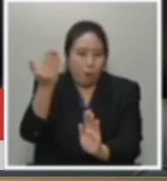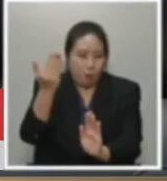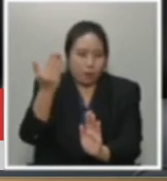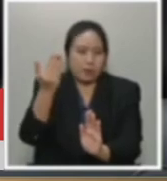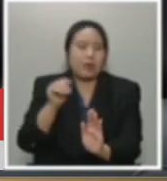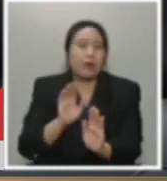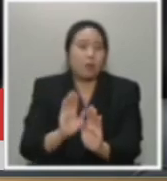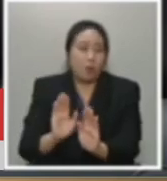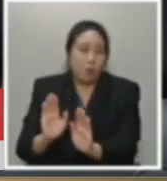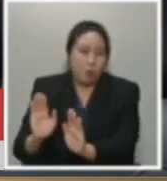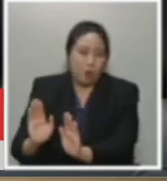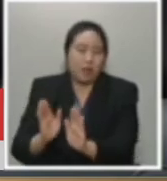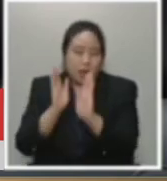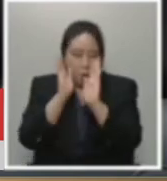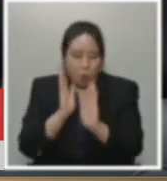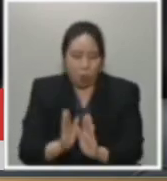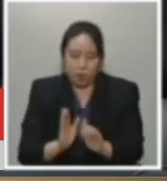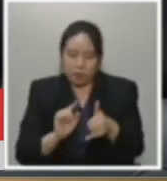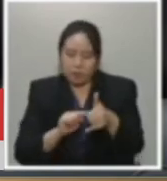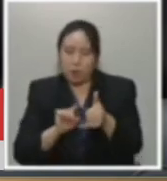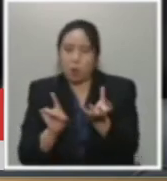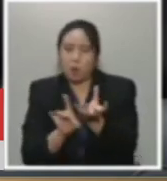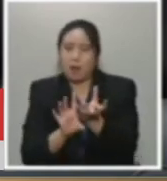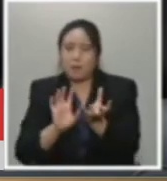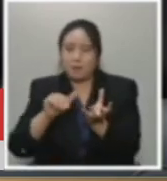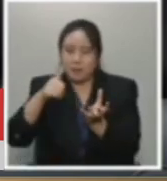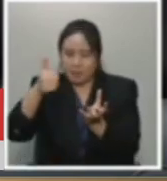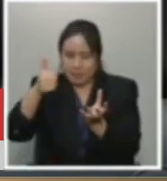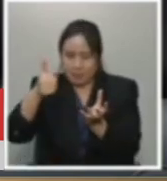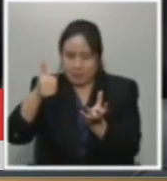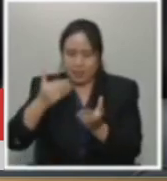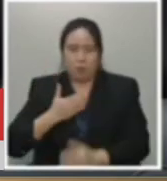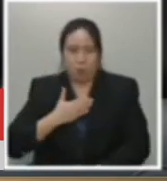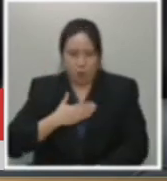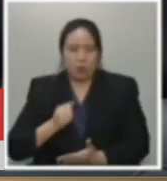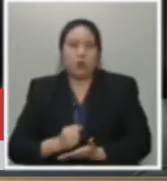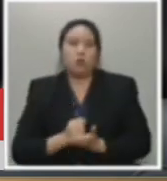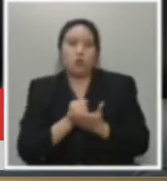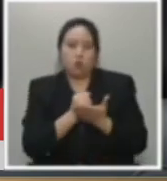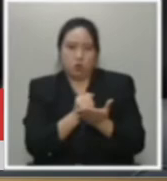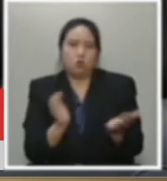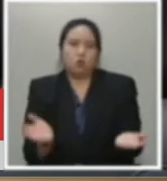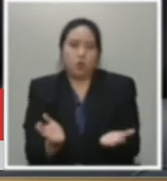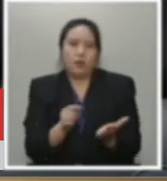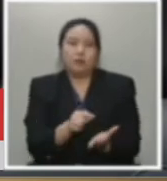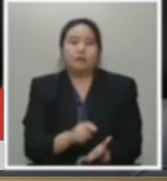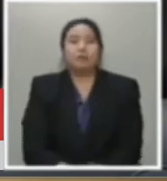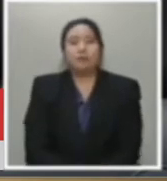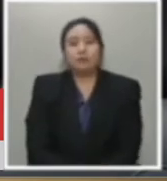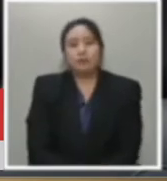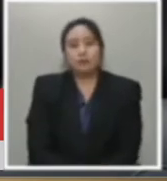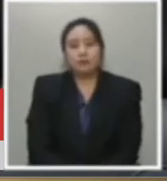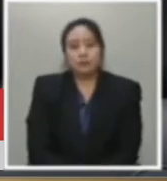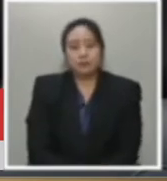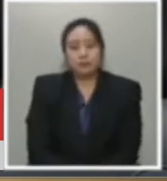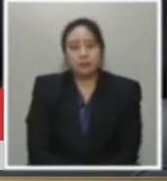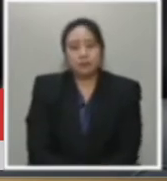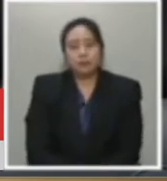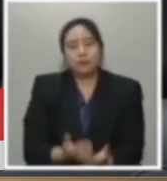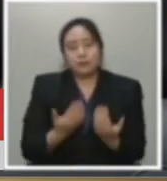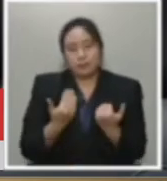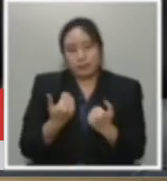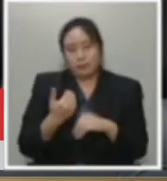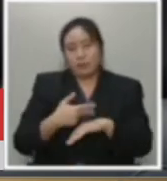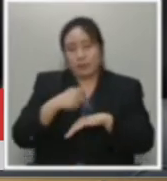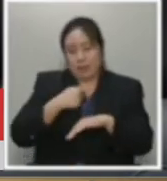ให้เป็นทรัพยากรมนุษย์ที่มีคุณภาพโดยผู้ใหญ่อย่างเรานี่แหละค่ะในเรื่องนี้ค่ะท่านประธานคะด้ว